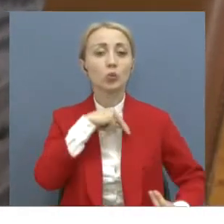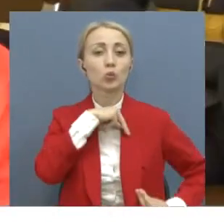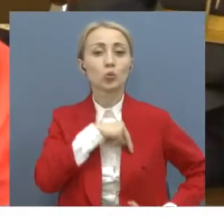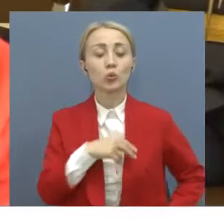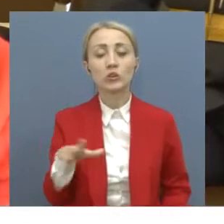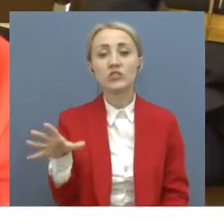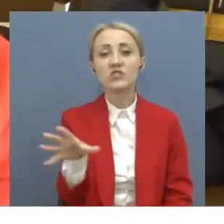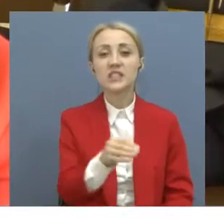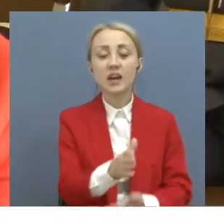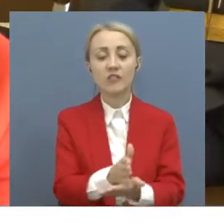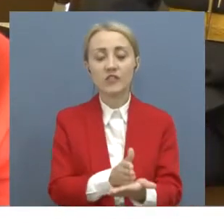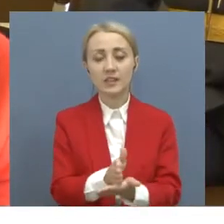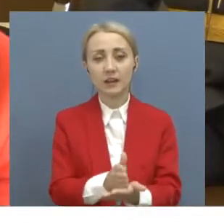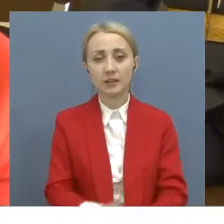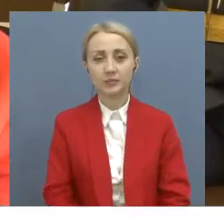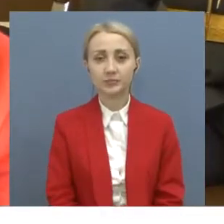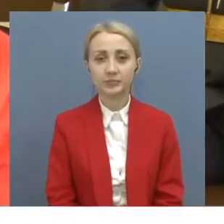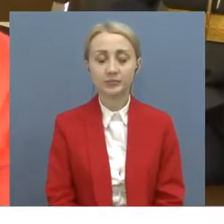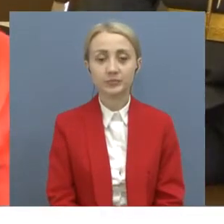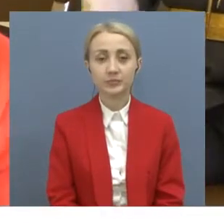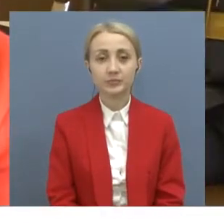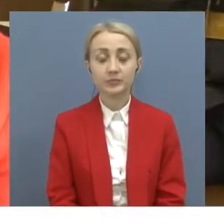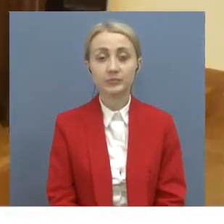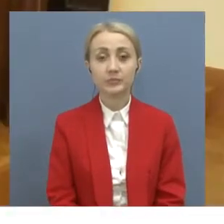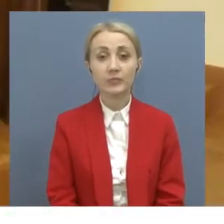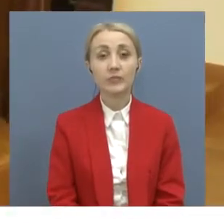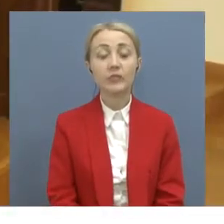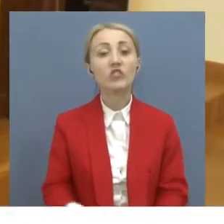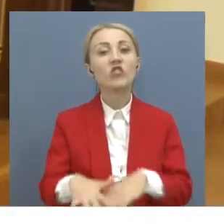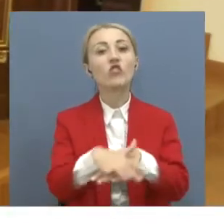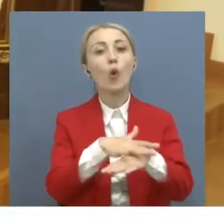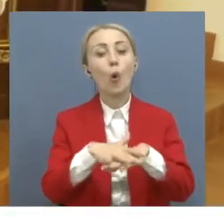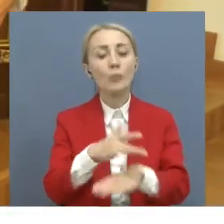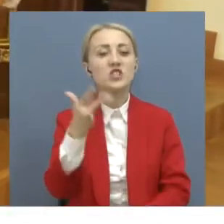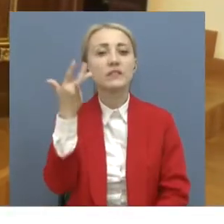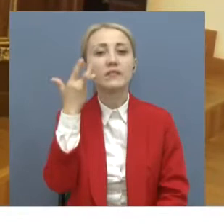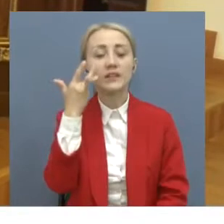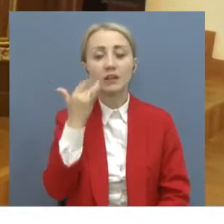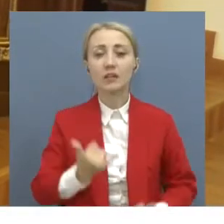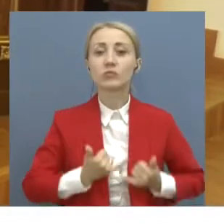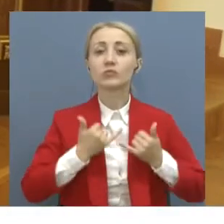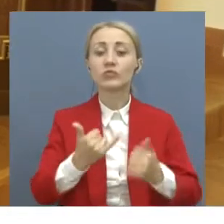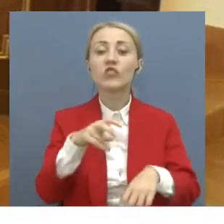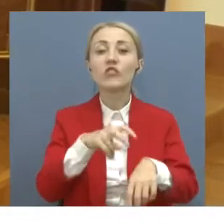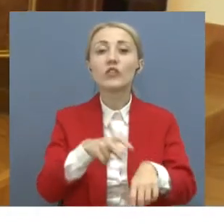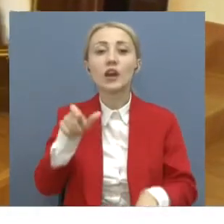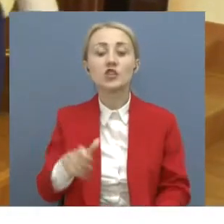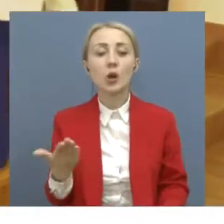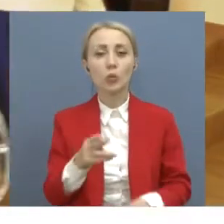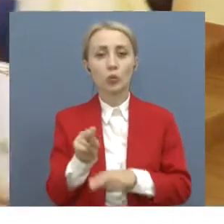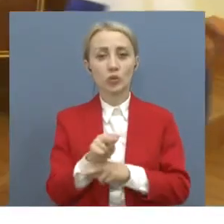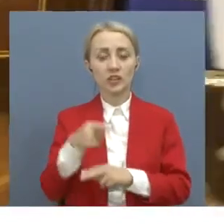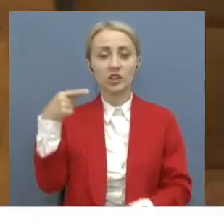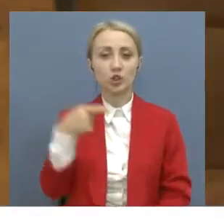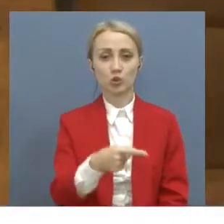білдіреді. Шипалы қолына мыңдаған адам ем тапқан дәрігерлерге құрмет әрқашан жоғары болмақ. Салтанатты шара барысында ақ халатты абзал жандарға